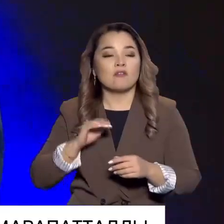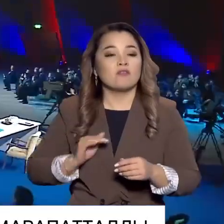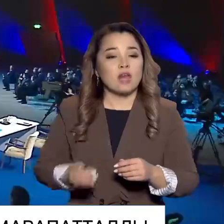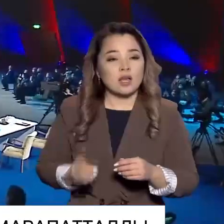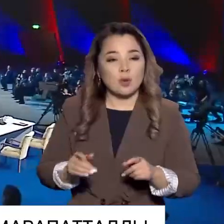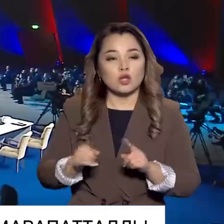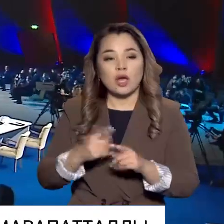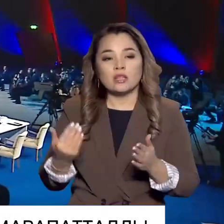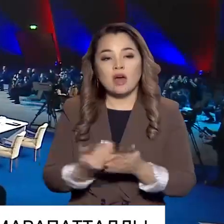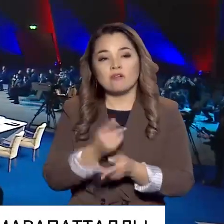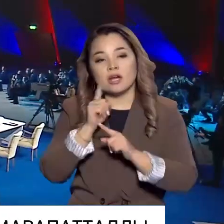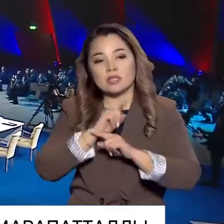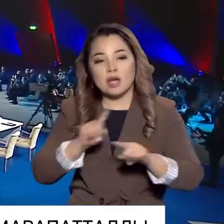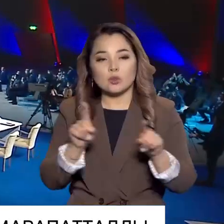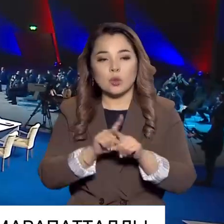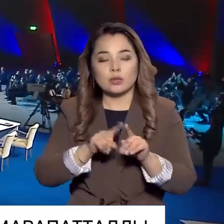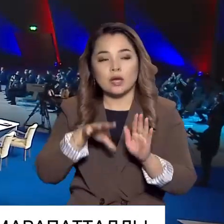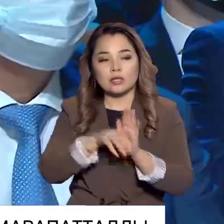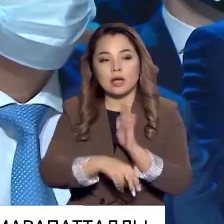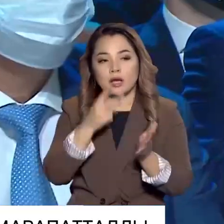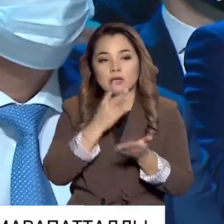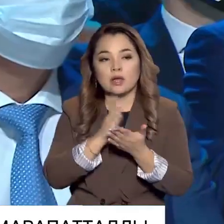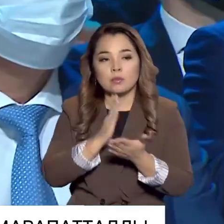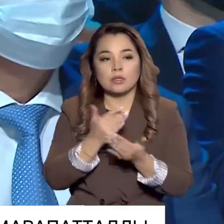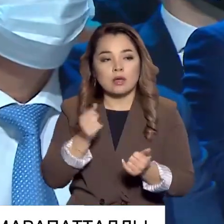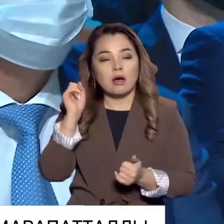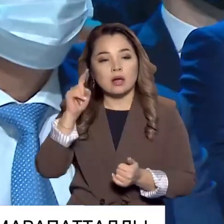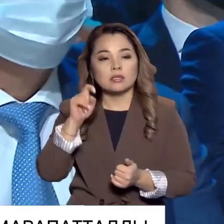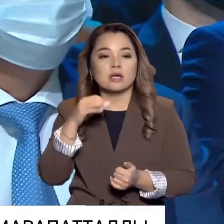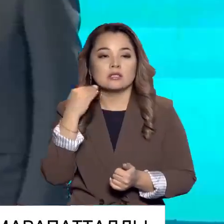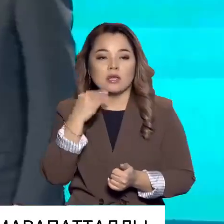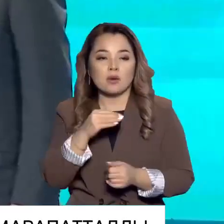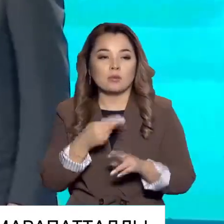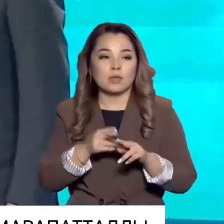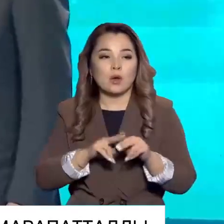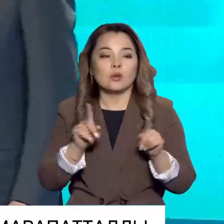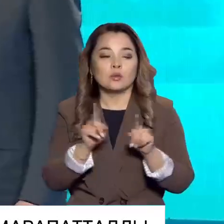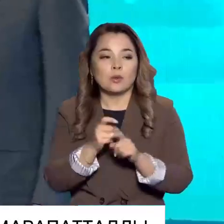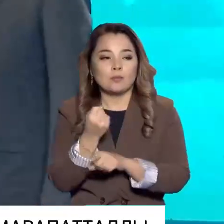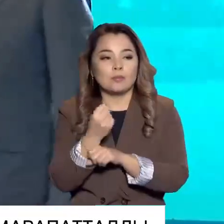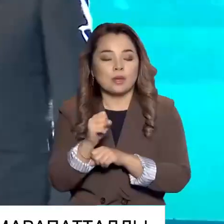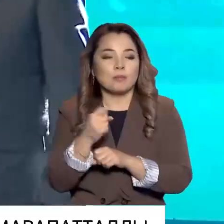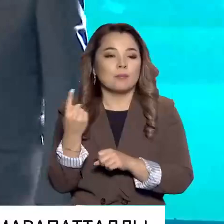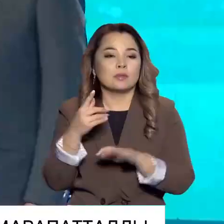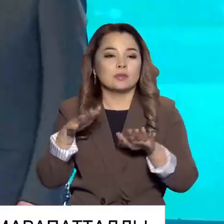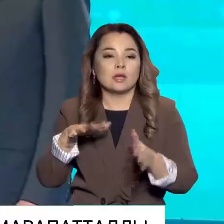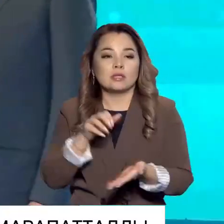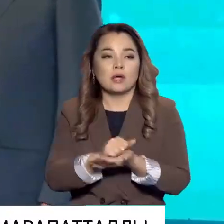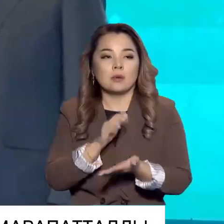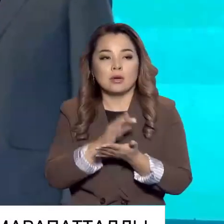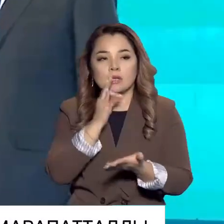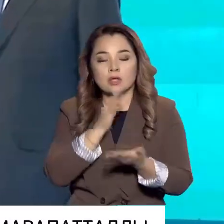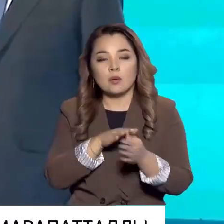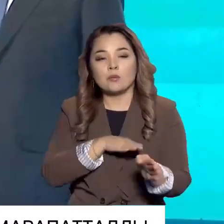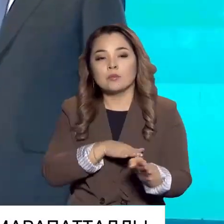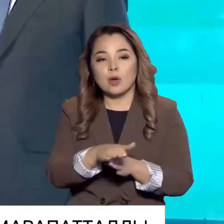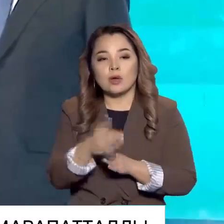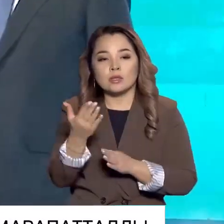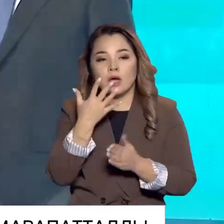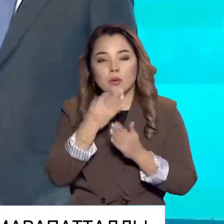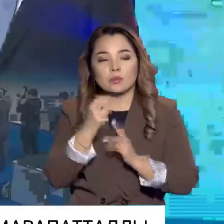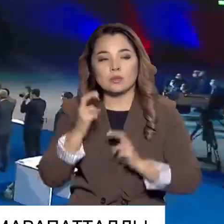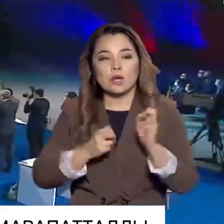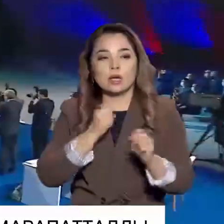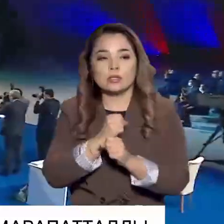инновацияға ең икемді кәсіпорын деп танылды. Ұжым алтын сапаның бас жүлдесін жеңіп алды. Дәнді дақылдарды терең өңдеудің толық өндірістік циклі